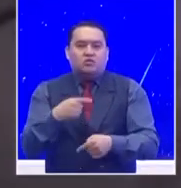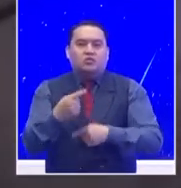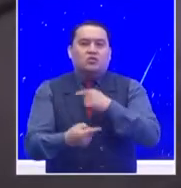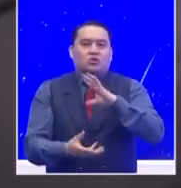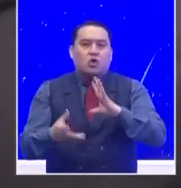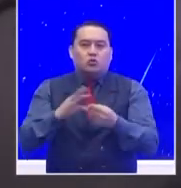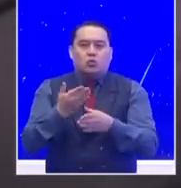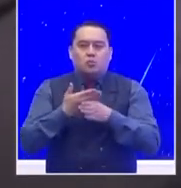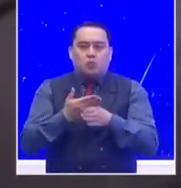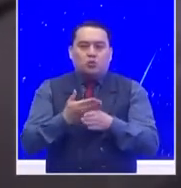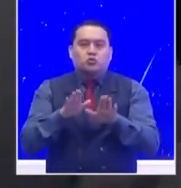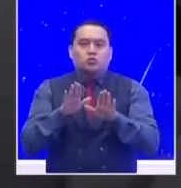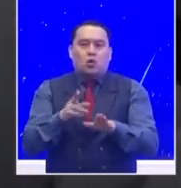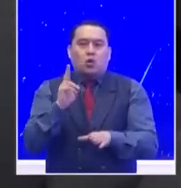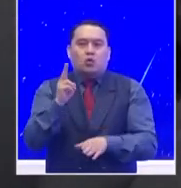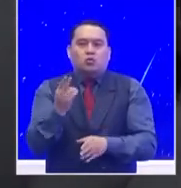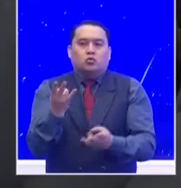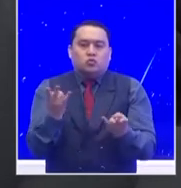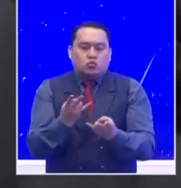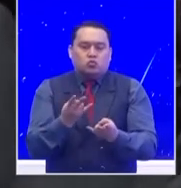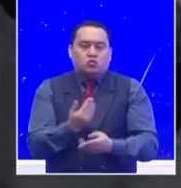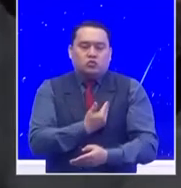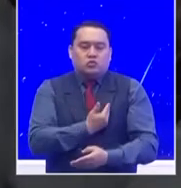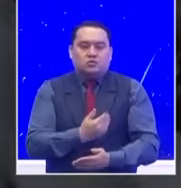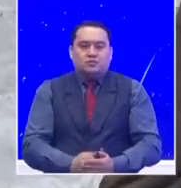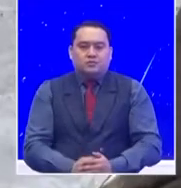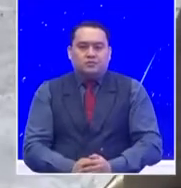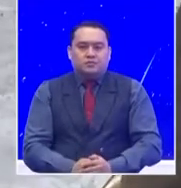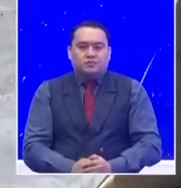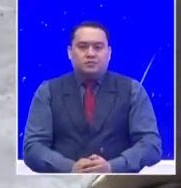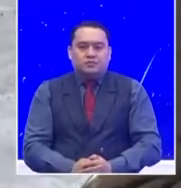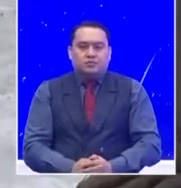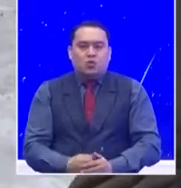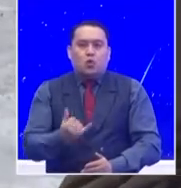впоследствии помощь получили только те, кто действительно в ней нуждается.